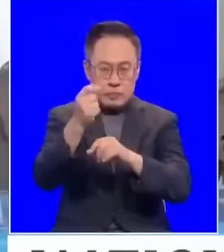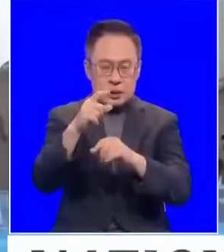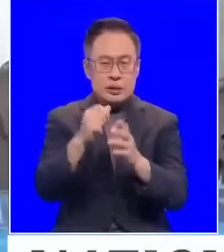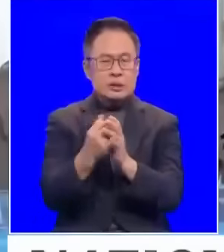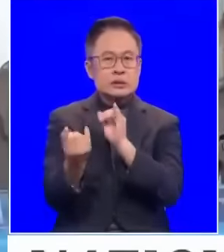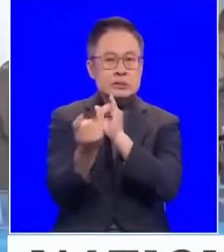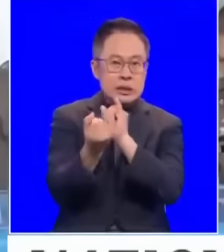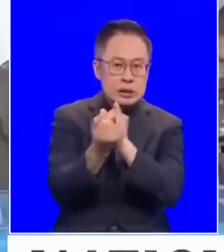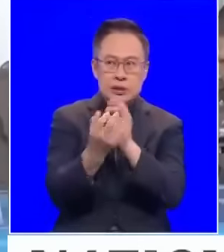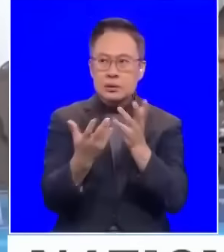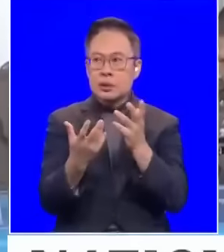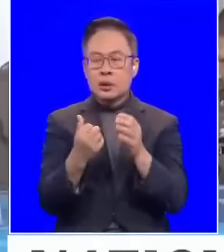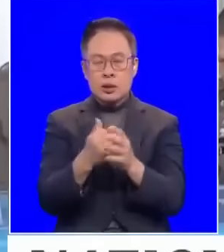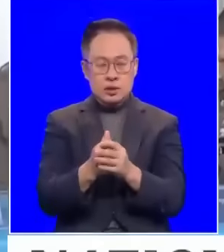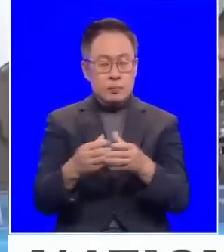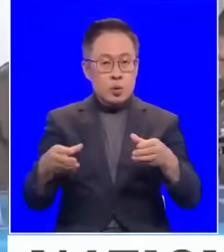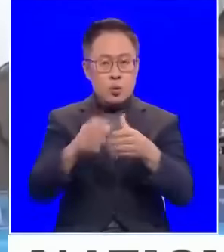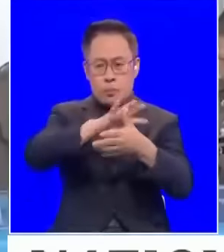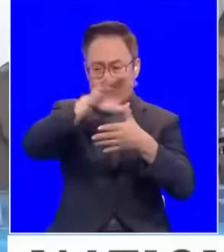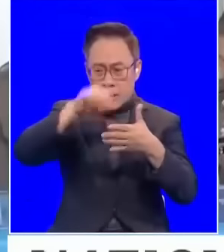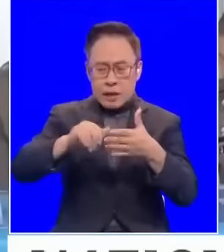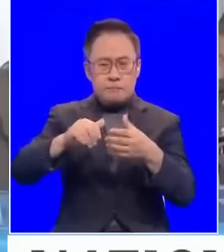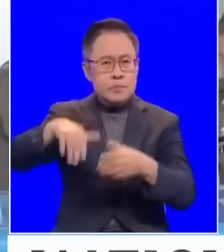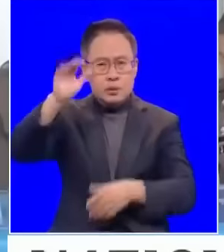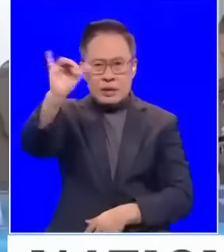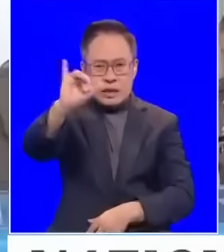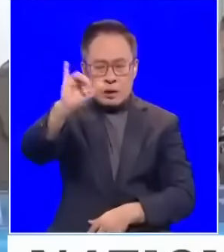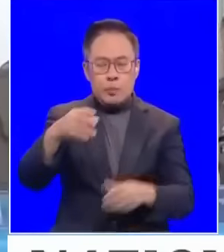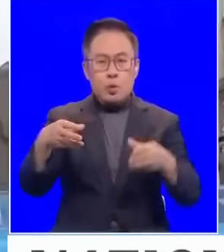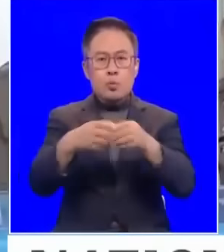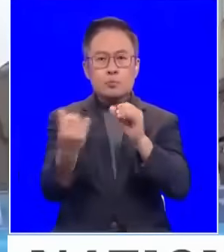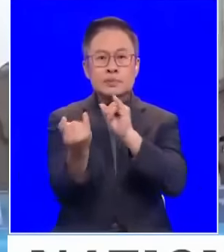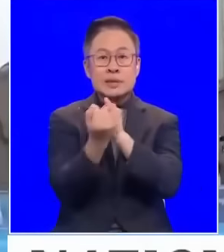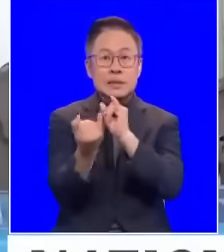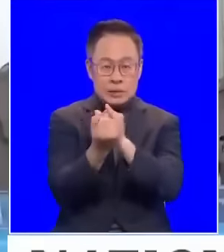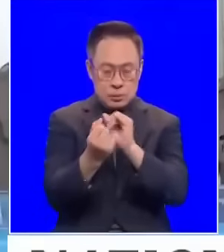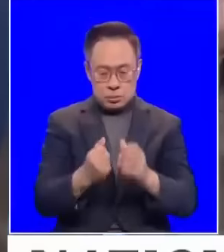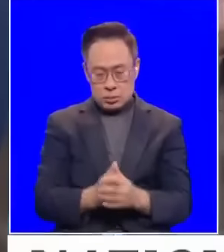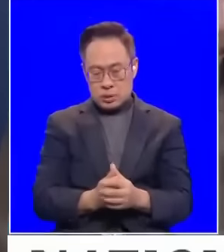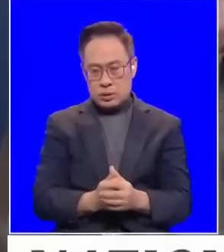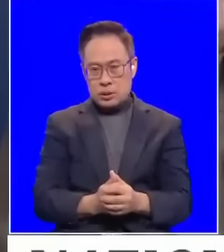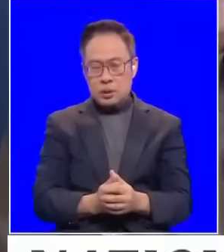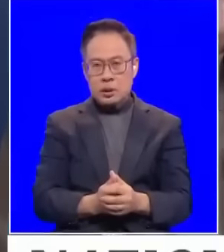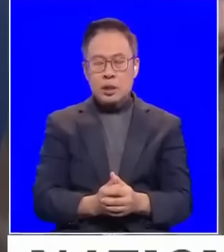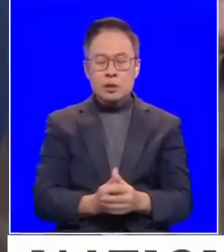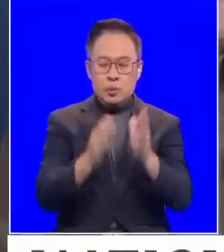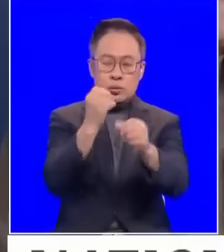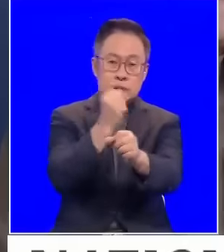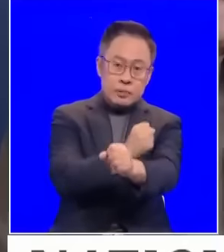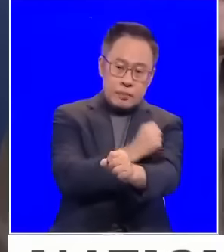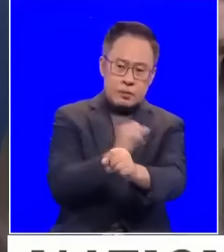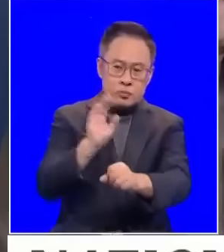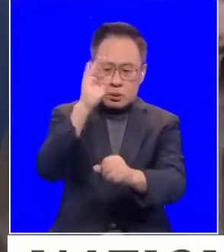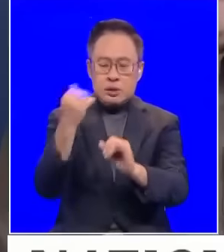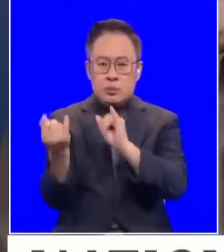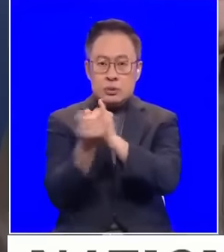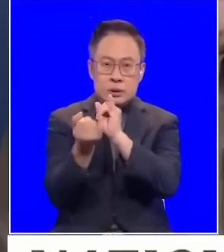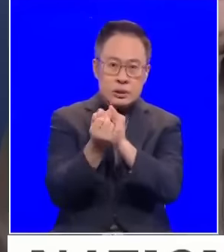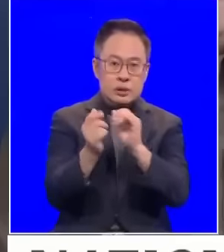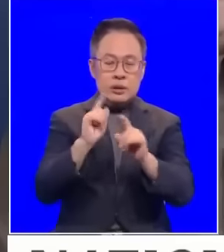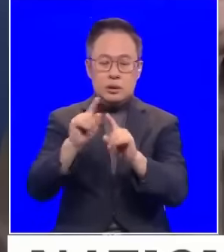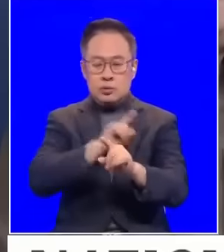ใช่กลุ่มญาติหรือภรรยาผู้ต้องหานะคะโดยปฏิบัติการขณะนี้เนี่ยอยู่ในระหว่างการตรวจค้นและก็ยังไม่ได้รับรายงานกลับมาแต่เบื้